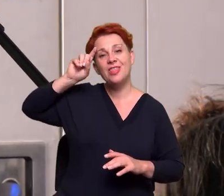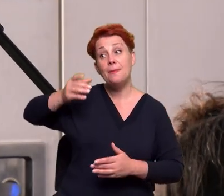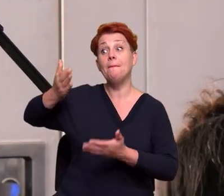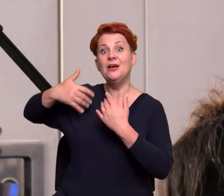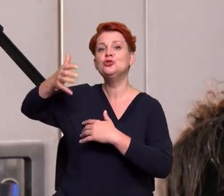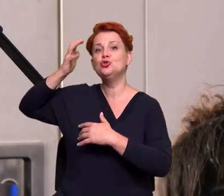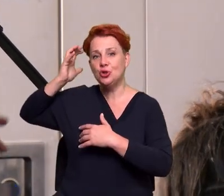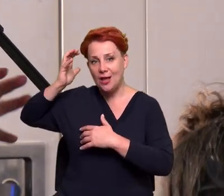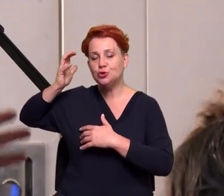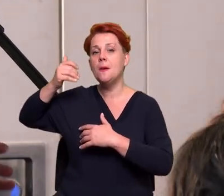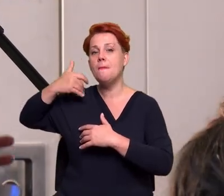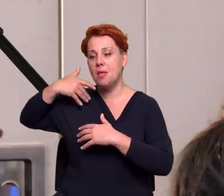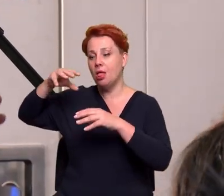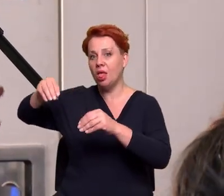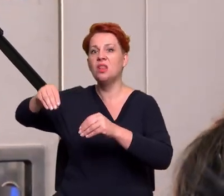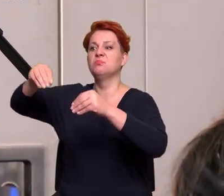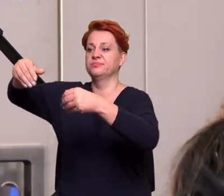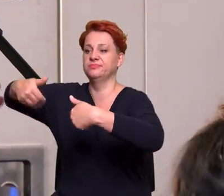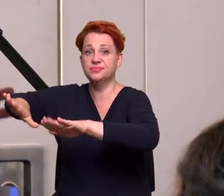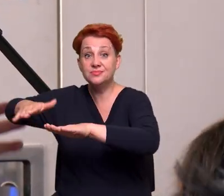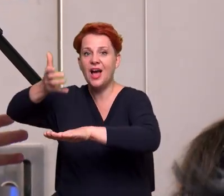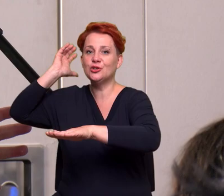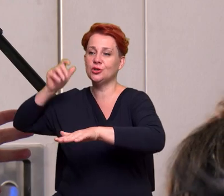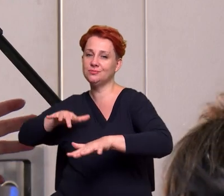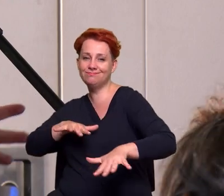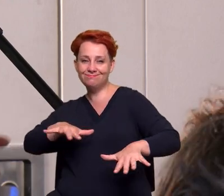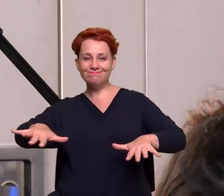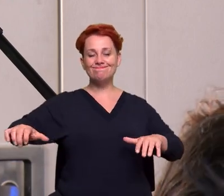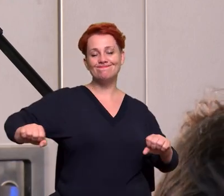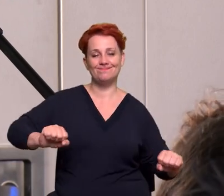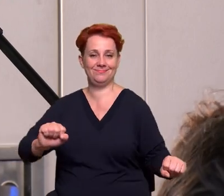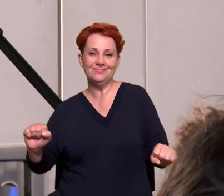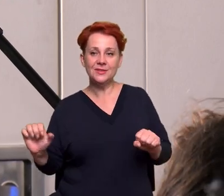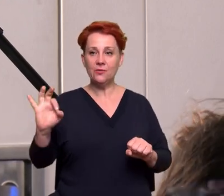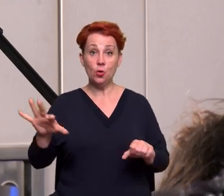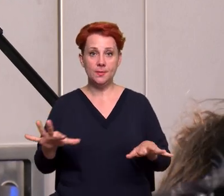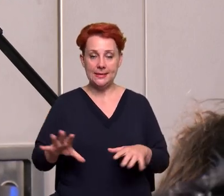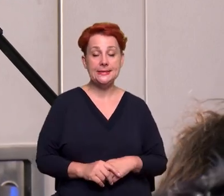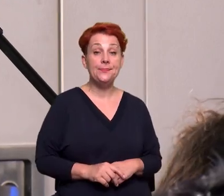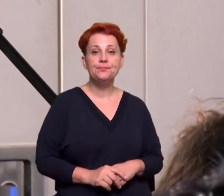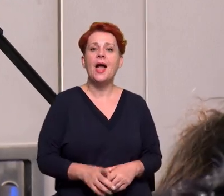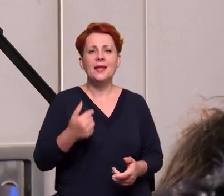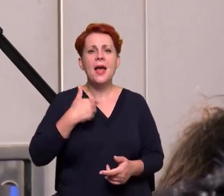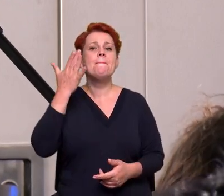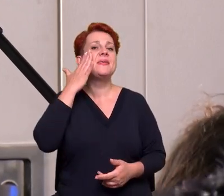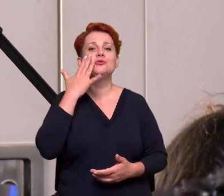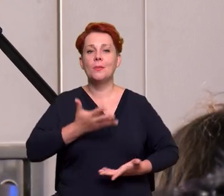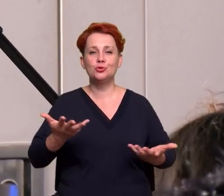którzy zostali wysiedleni i Czesi się jakby rozsiedli na ich miejscu. Natomiast ja mieszkam na tych tak zwanych